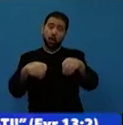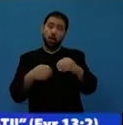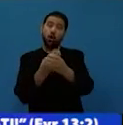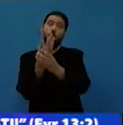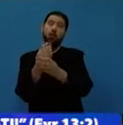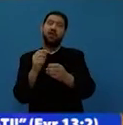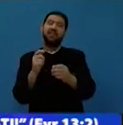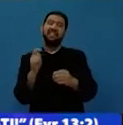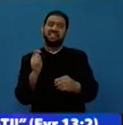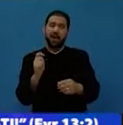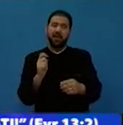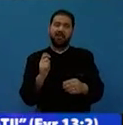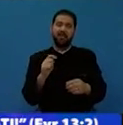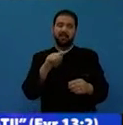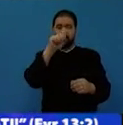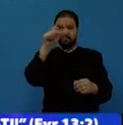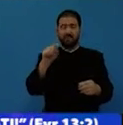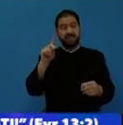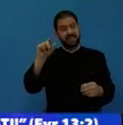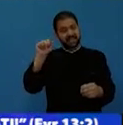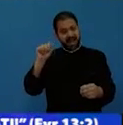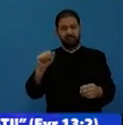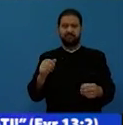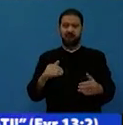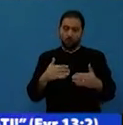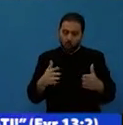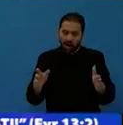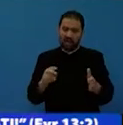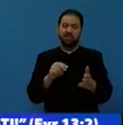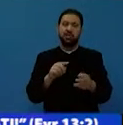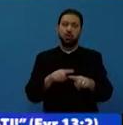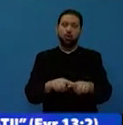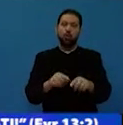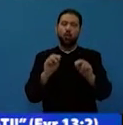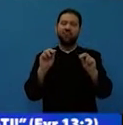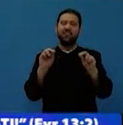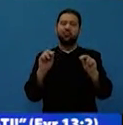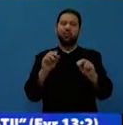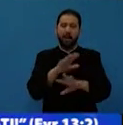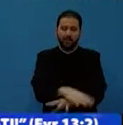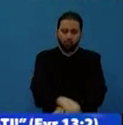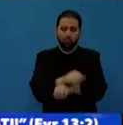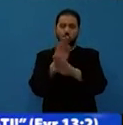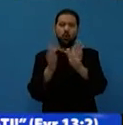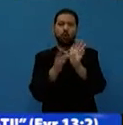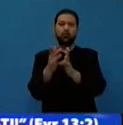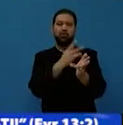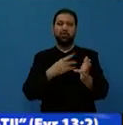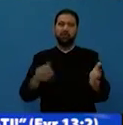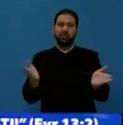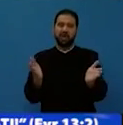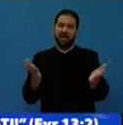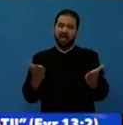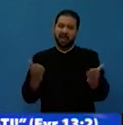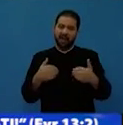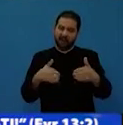Mântuitorul, pornesc cu învățătura Mântuitorului Iisus Hristos, care ne îndeamnă